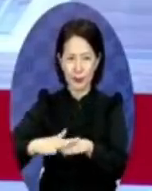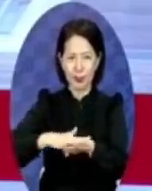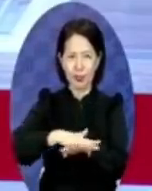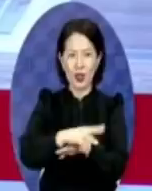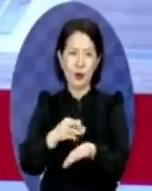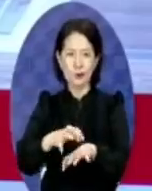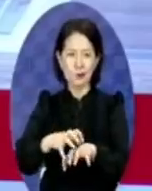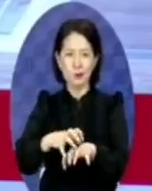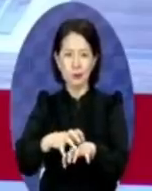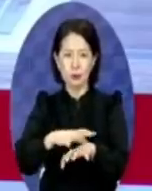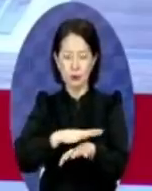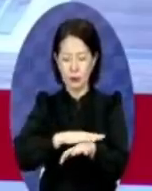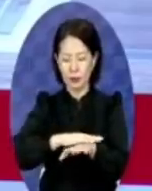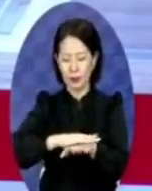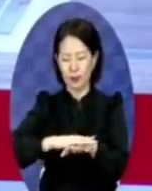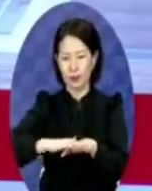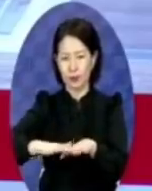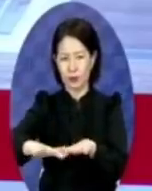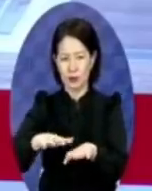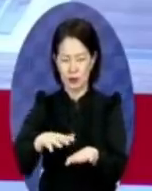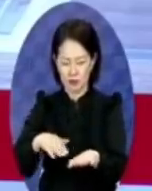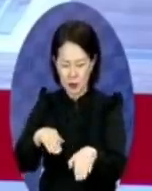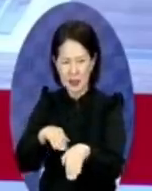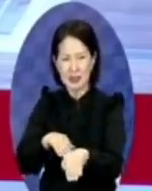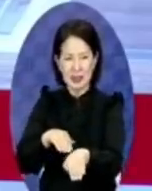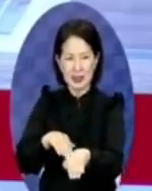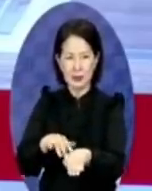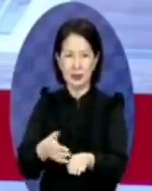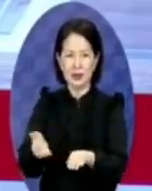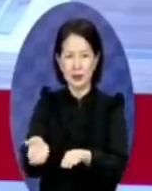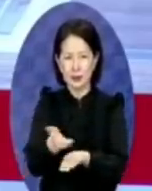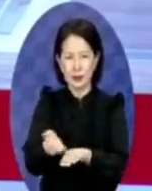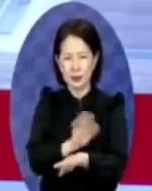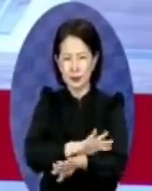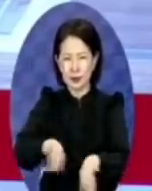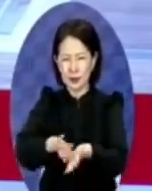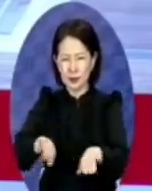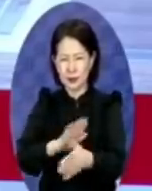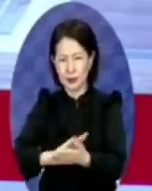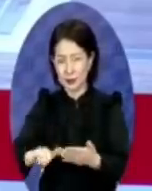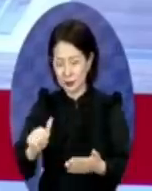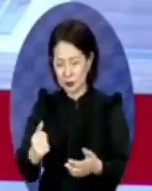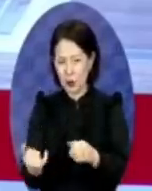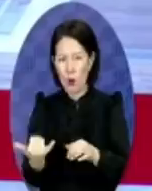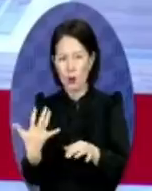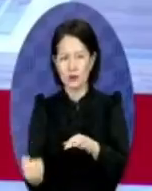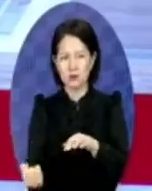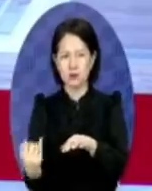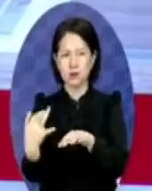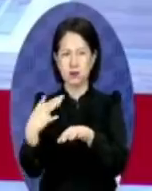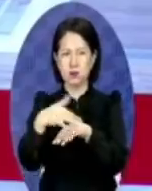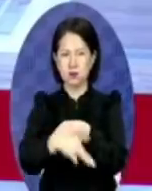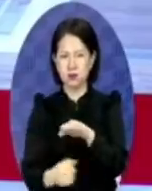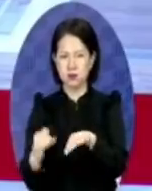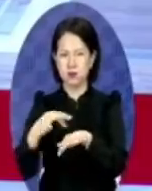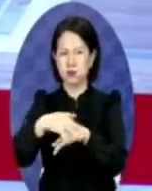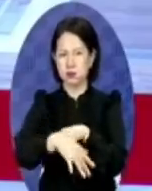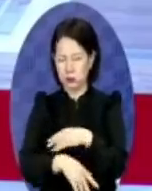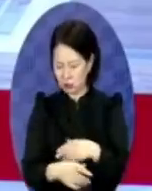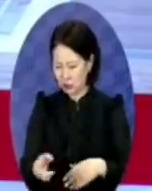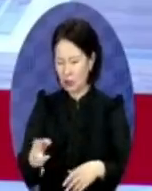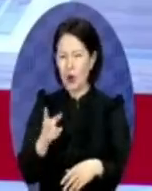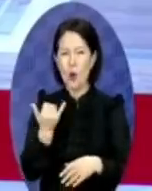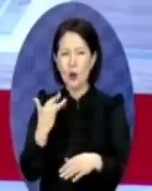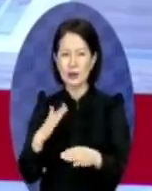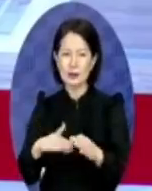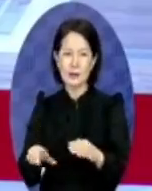учруулгуулжээ. Автосом дээр хүлдсэн үсэг цэвэрлэх ажлыг холбогдох газруудаас тогтмол хийж байгаач их хэмжээгээр оргилж байгаа булган усыг тогтооход хүндрэл